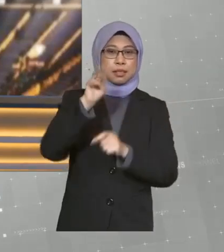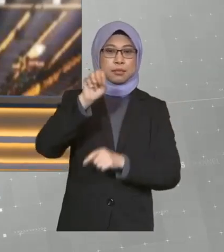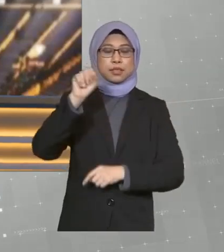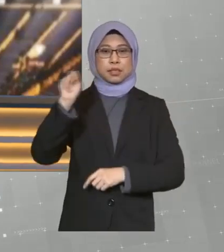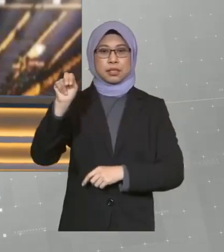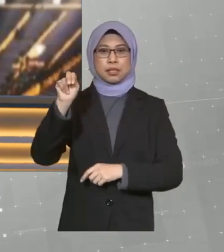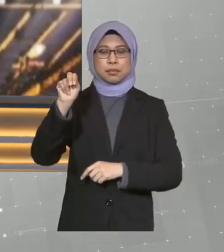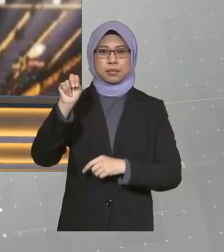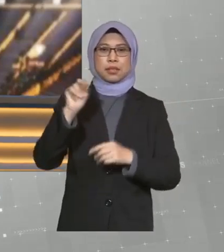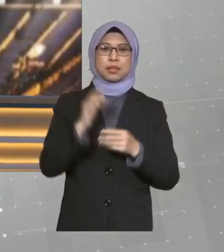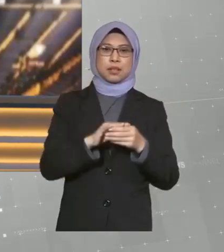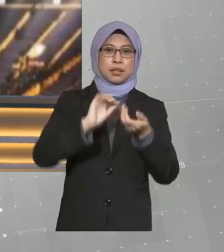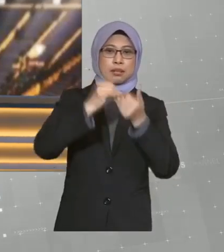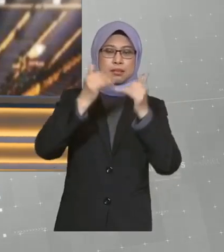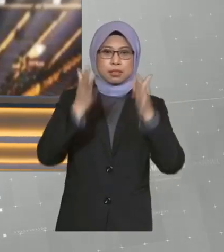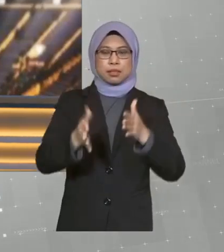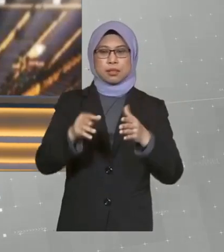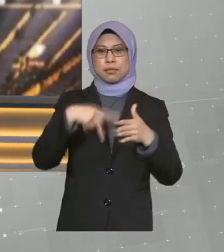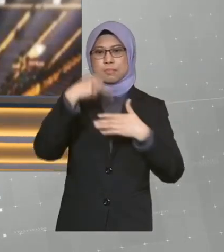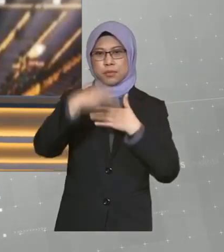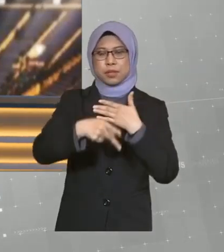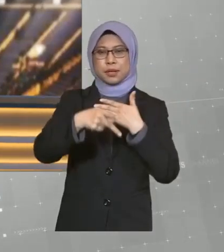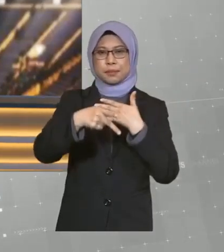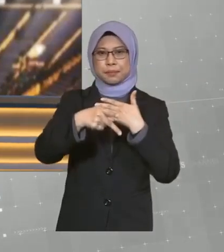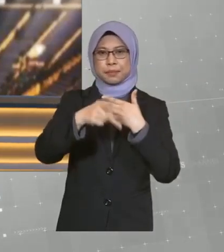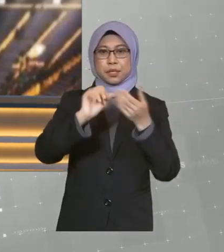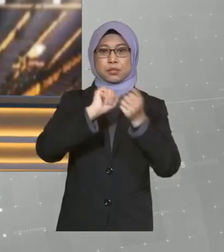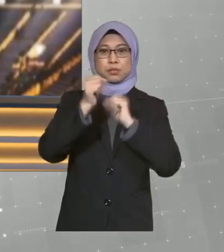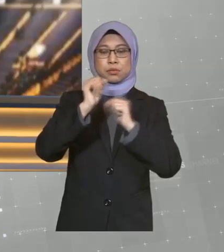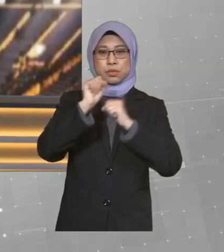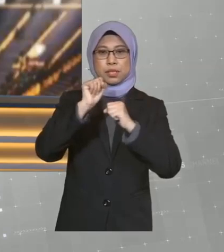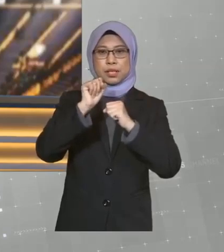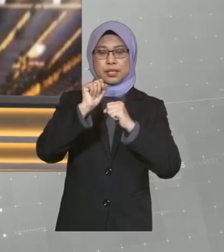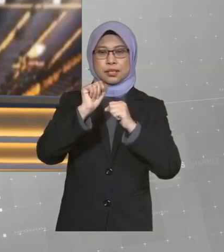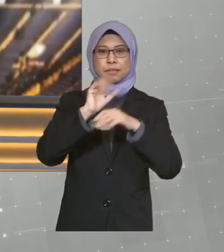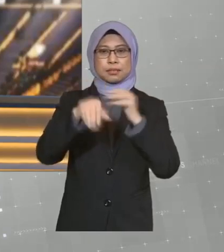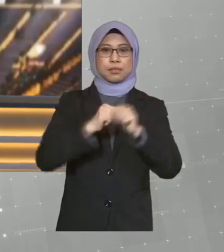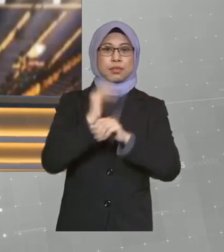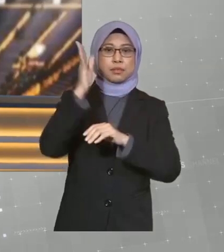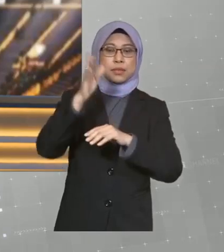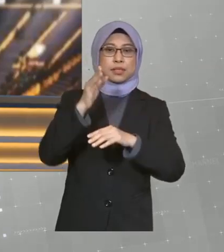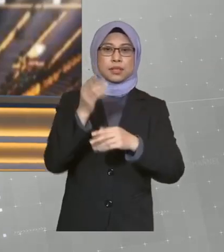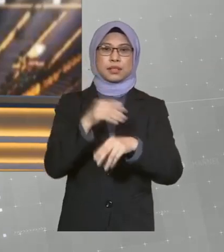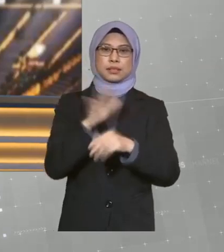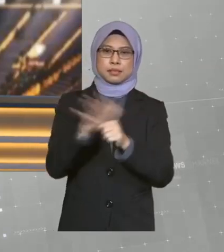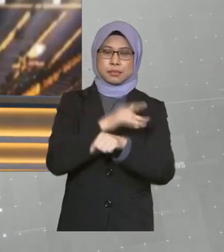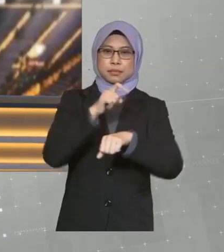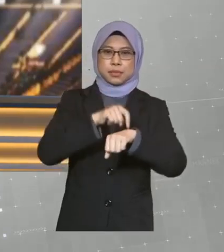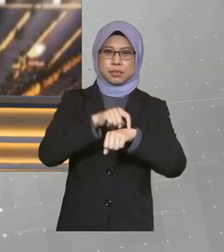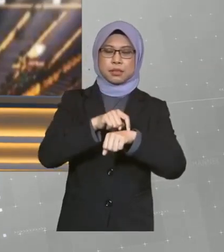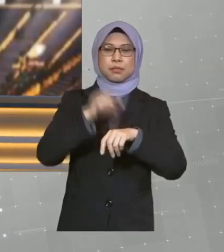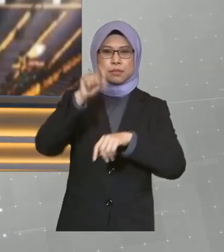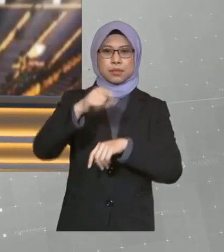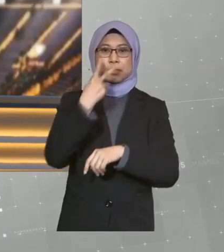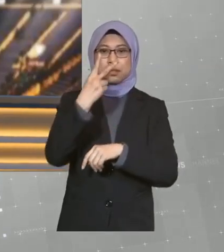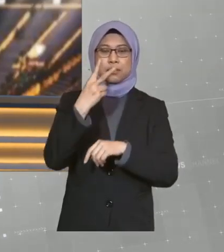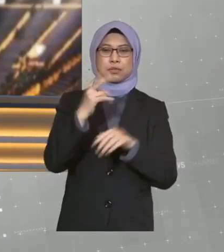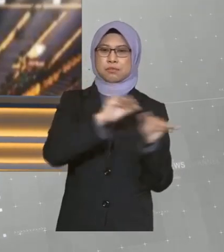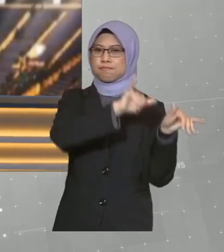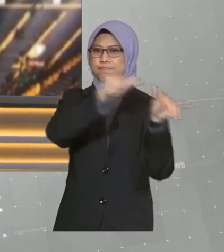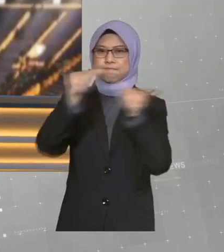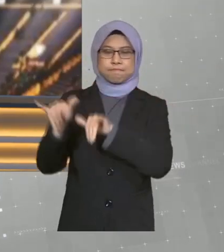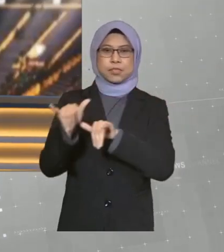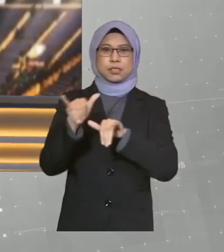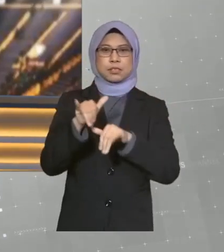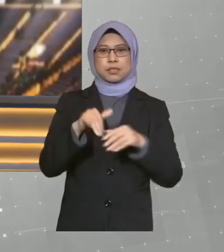berhubung kedudukan atlet dalam program latihan sepenuh masa bermula tahun depan. Beliau berkata pihak terlibat perlu melihat semua aspek secara holistik di